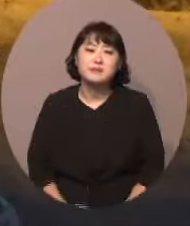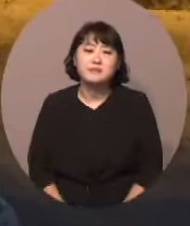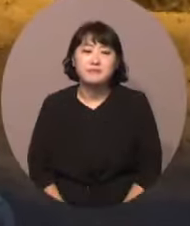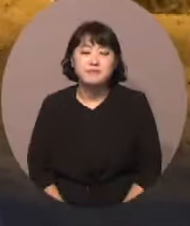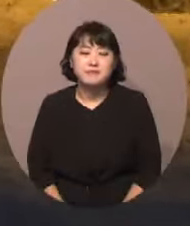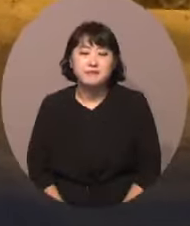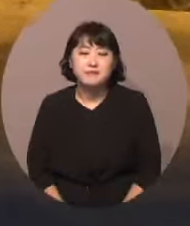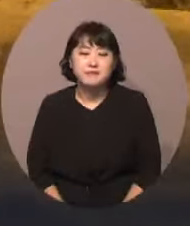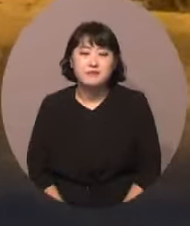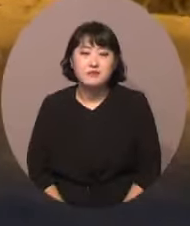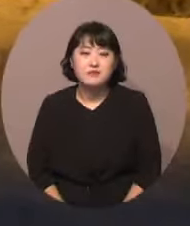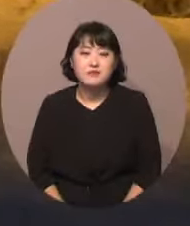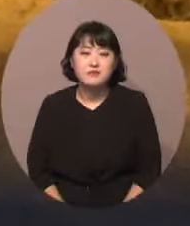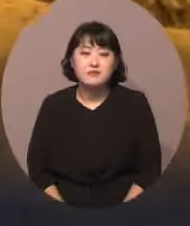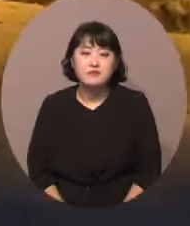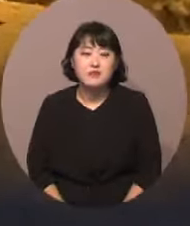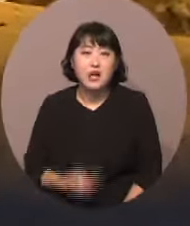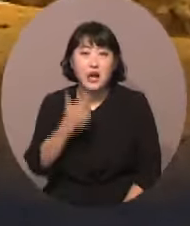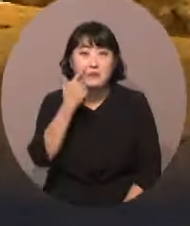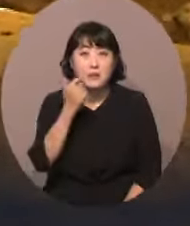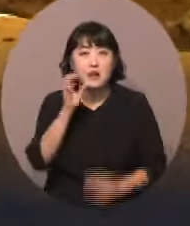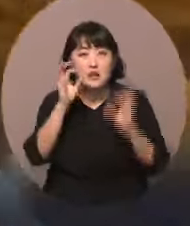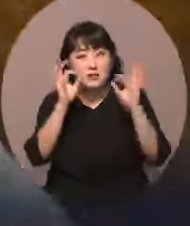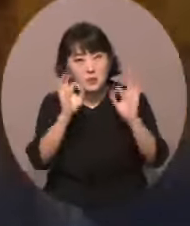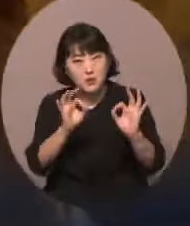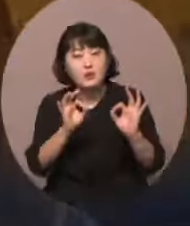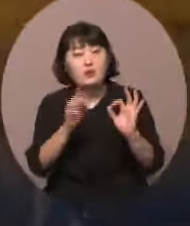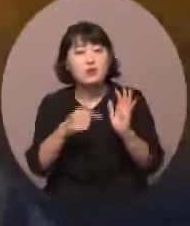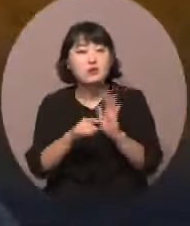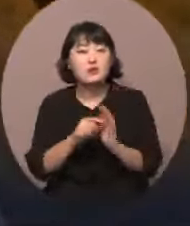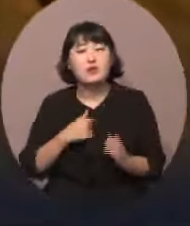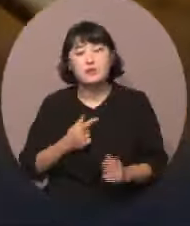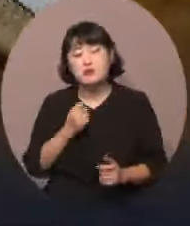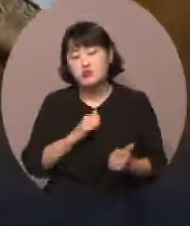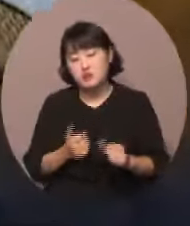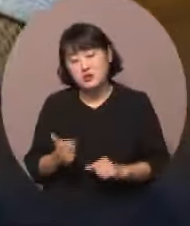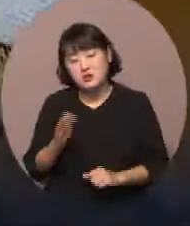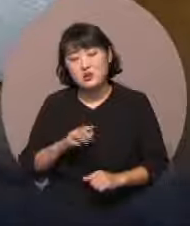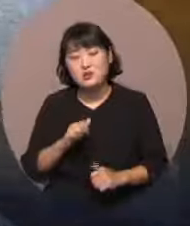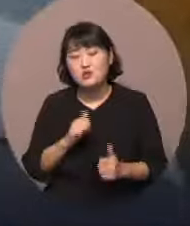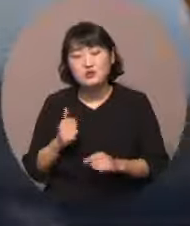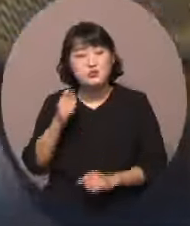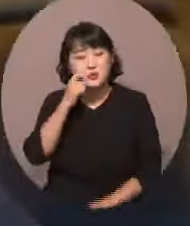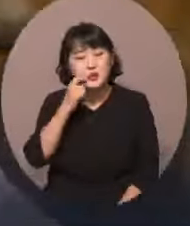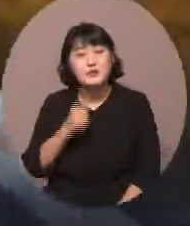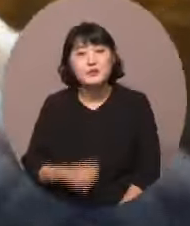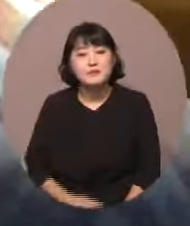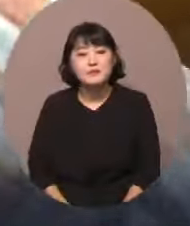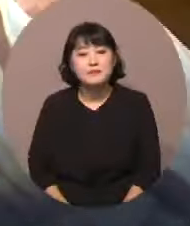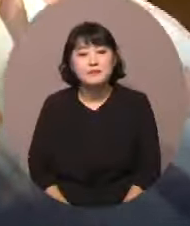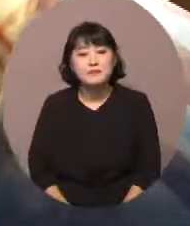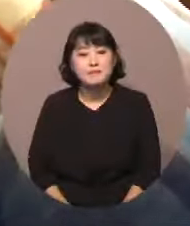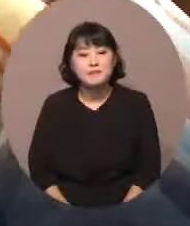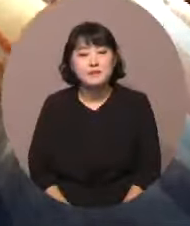당신이 올라왔어요. 죽여야 할 텐데 얼른 죽지는 않고. 아이고.